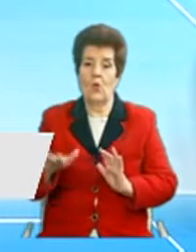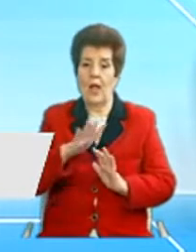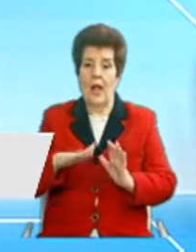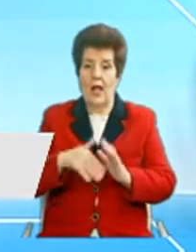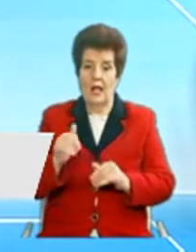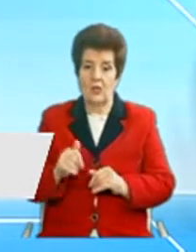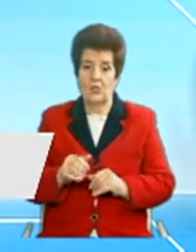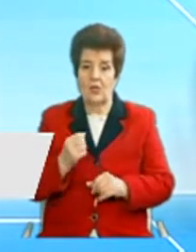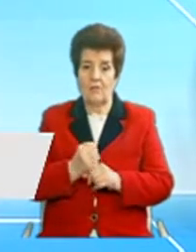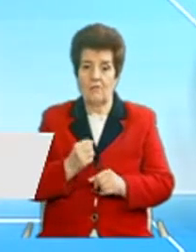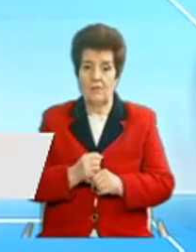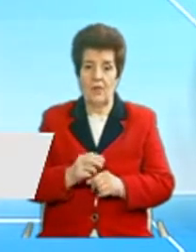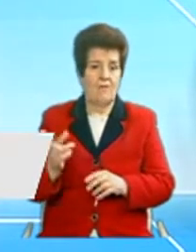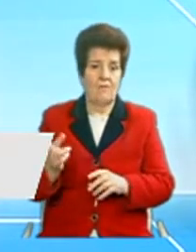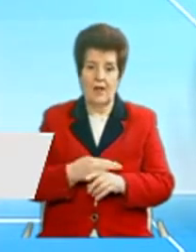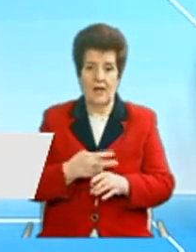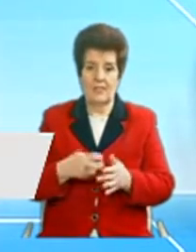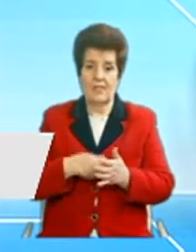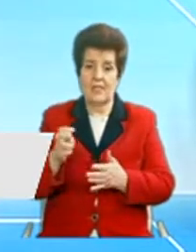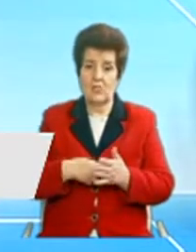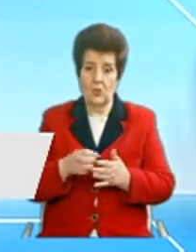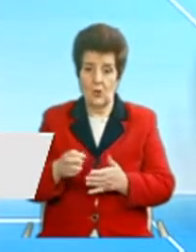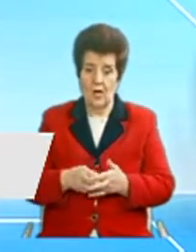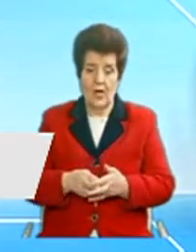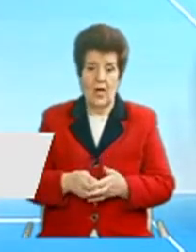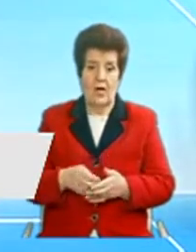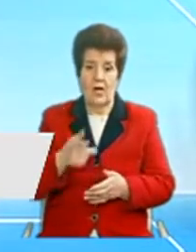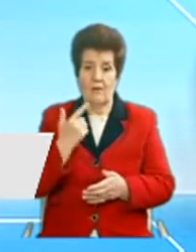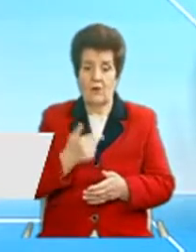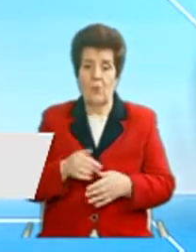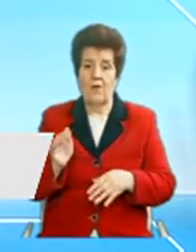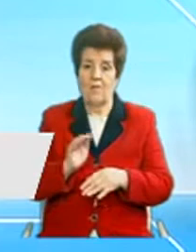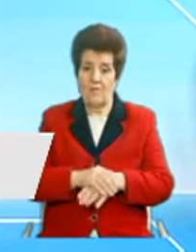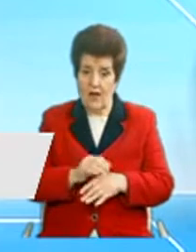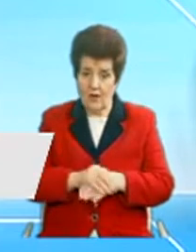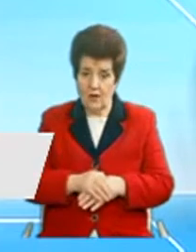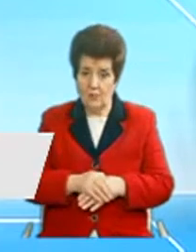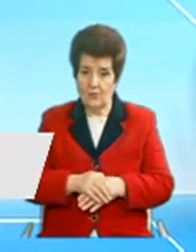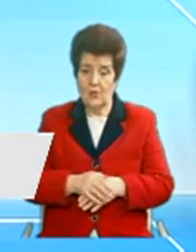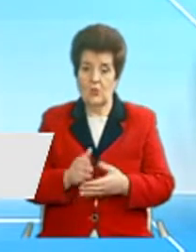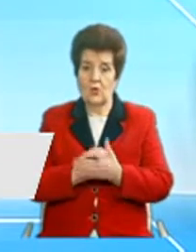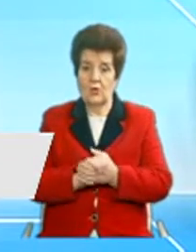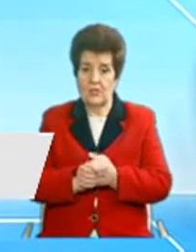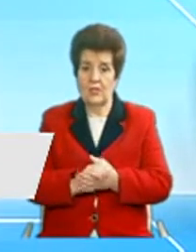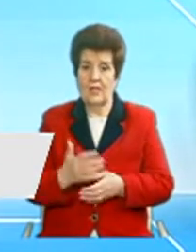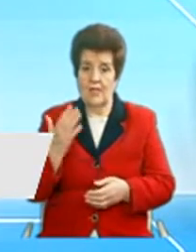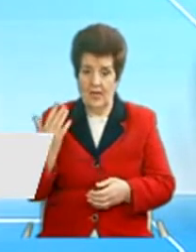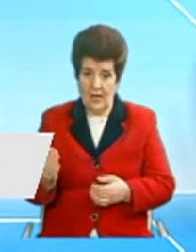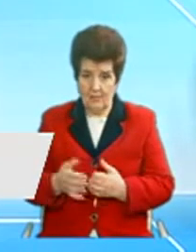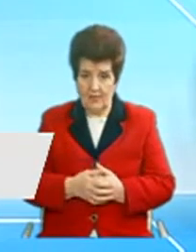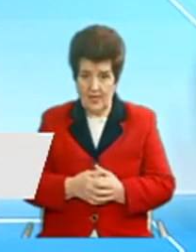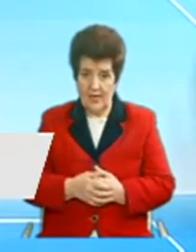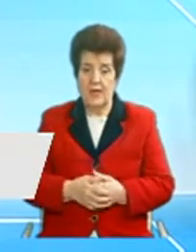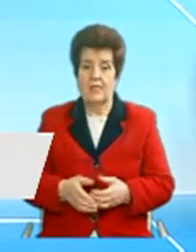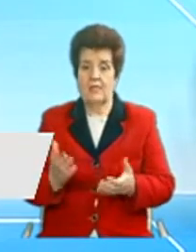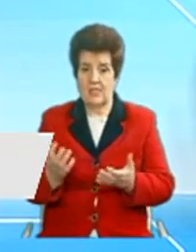votare. Și am făcut-o fără scrisori. Am făcut-o pur și simplu prin faptul că am vrut să consolidăm dreapta și am vrut ca să